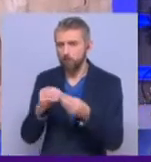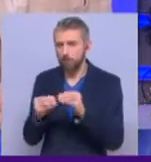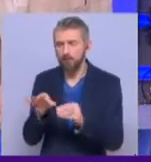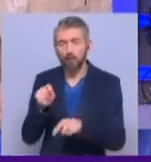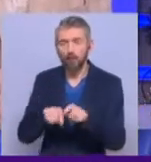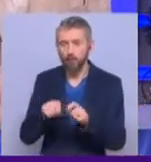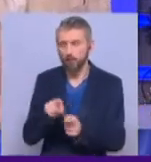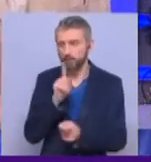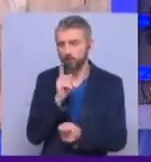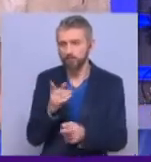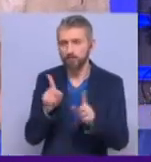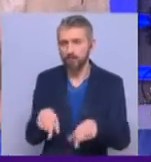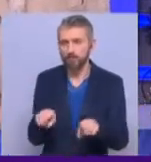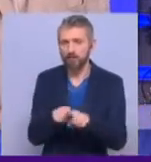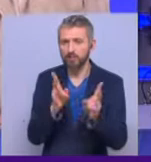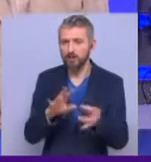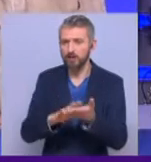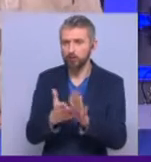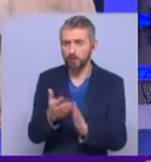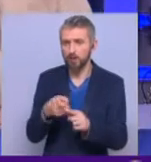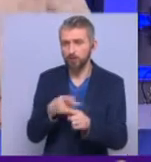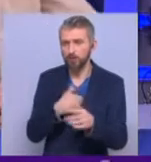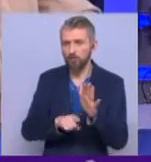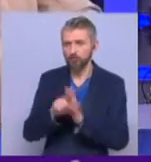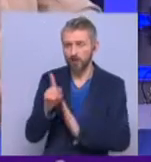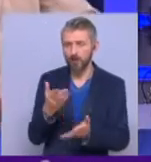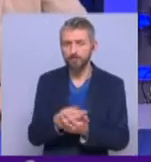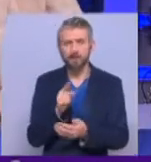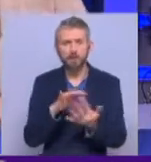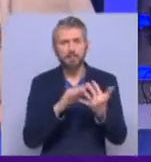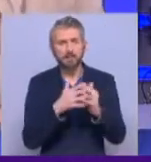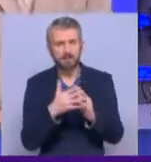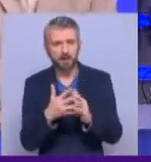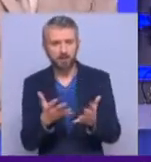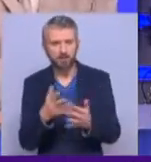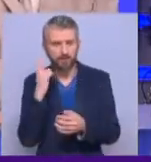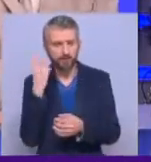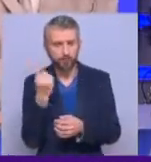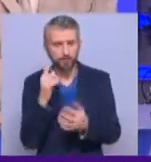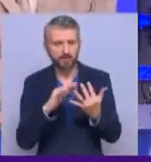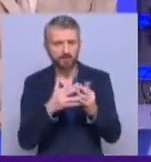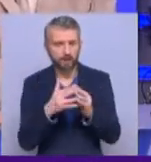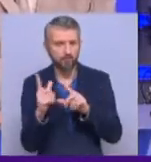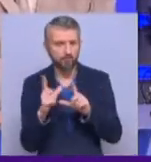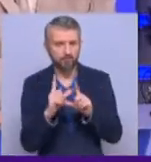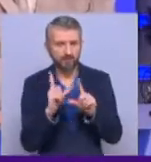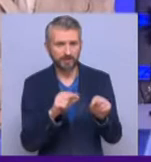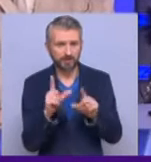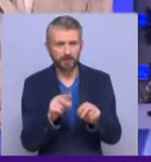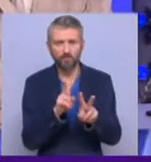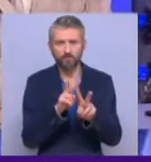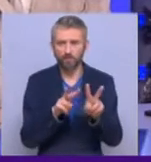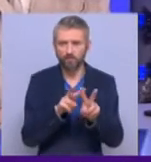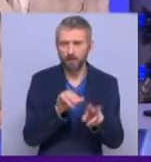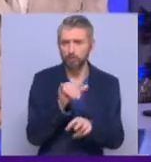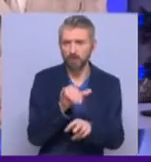молчим. Даже вот на такие аварийные ситуации, с которых мы начинали, да, с этого. Не, ну там селами, ну я не знаю, там в Киевской области селами то ездят, и Volkswagen у них